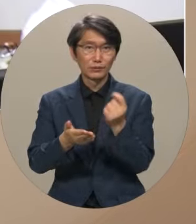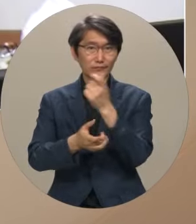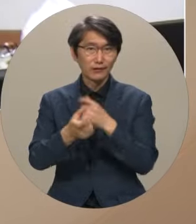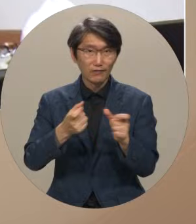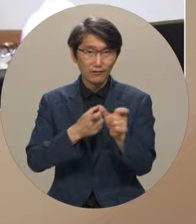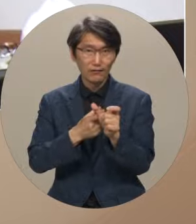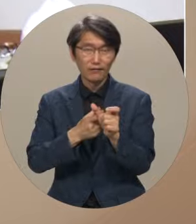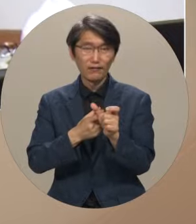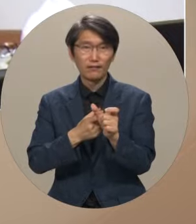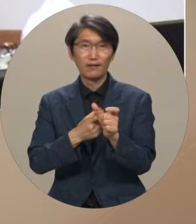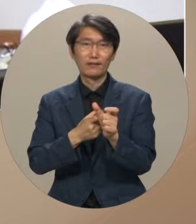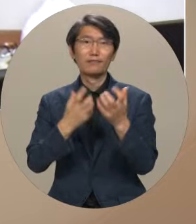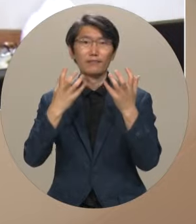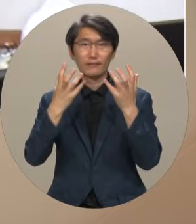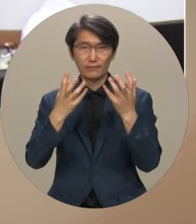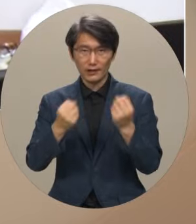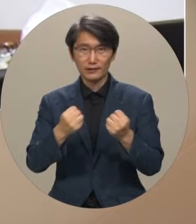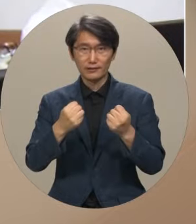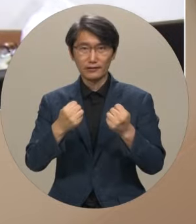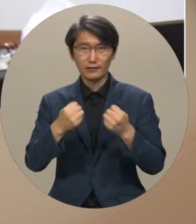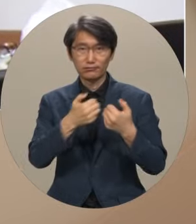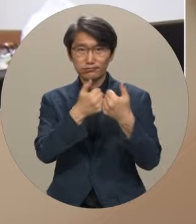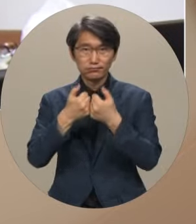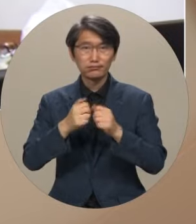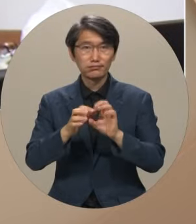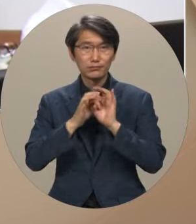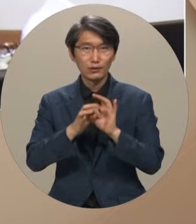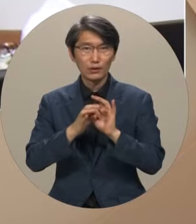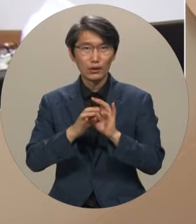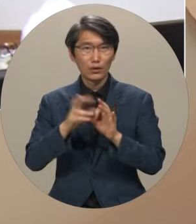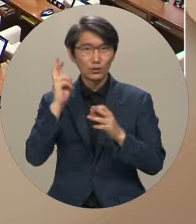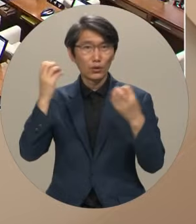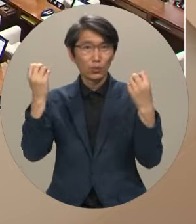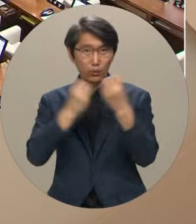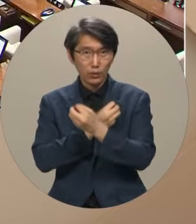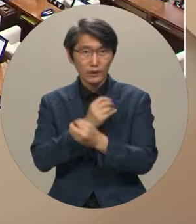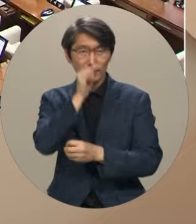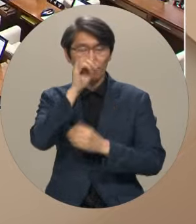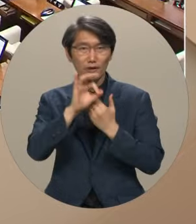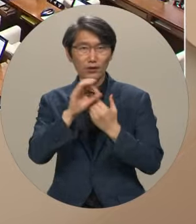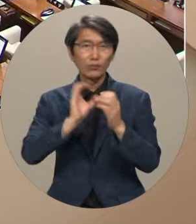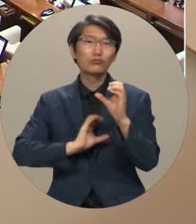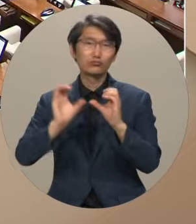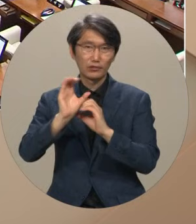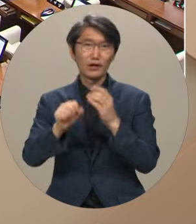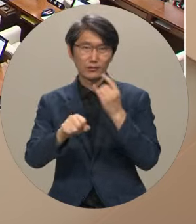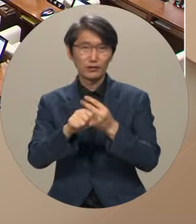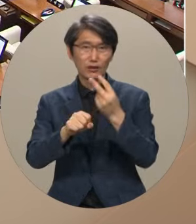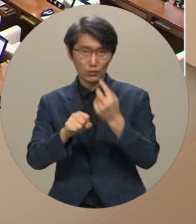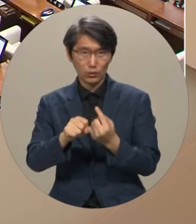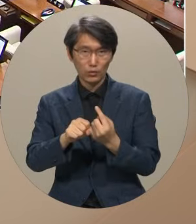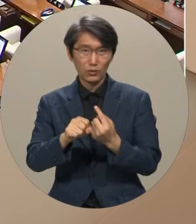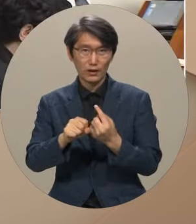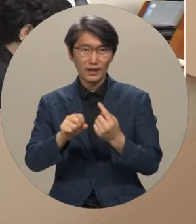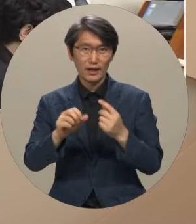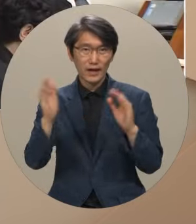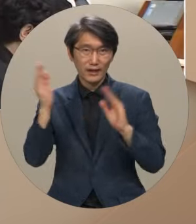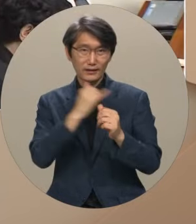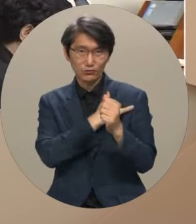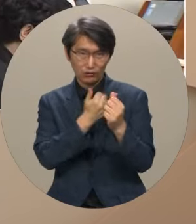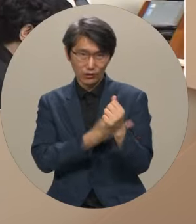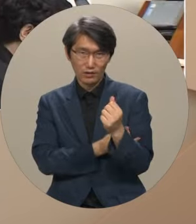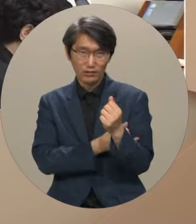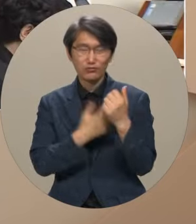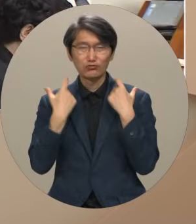더 많은 토론을 통해서 또 혹시 오해가 되는 부분은 보완을 해서라도 학생 인권 조례는 유지되어야